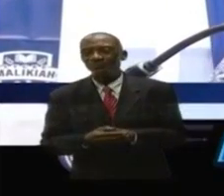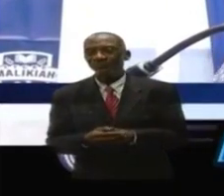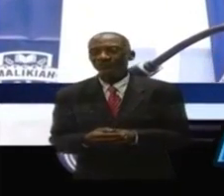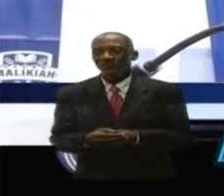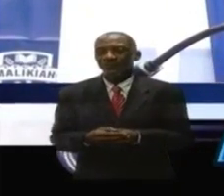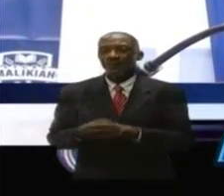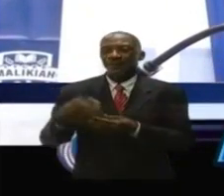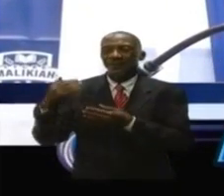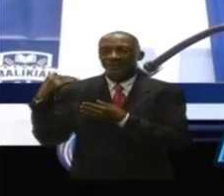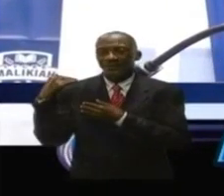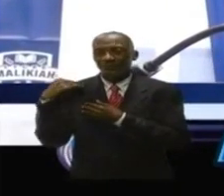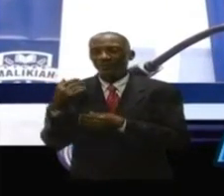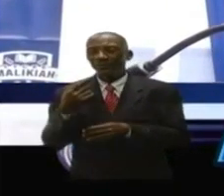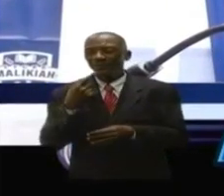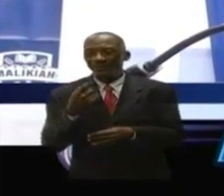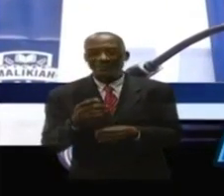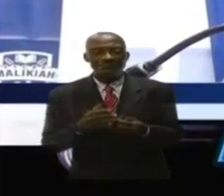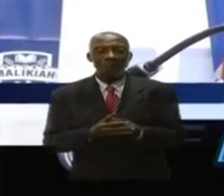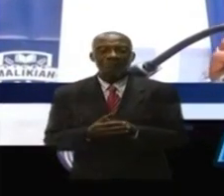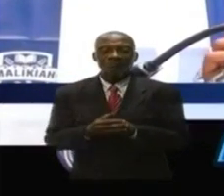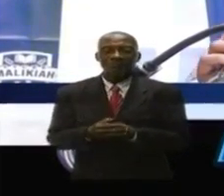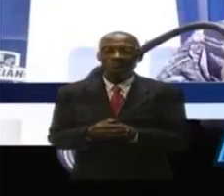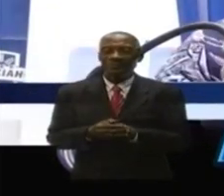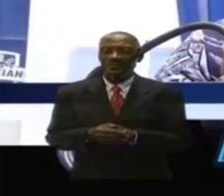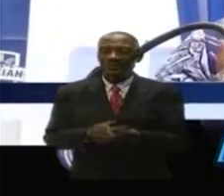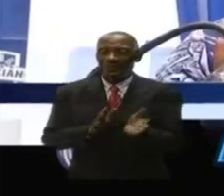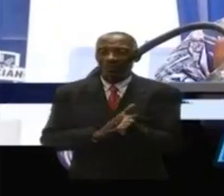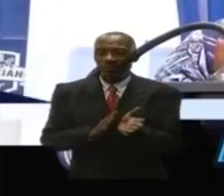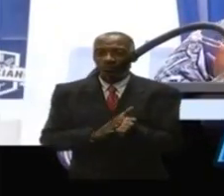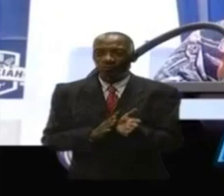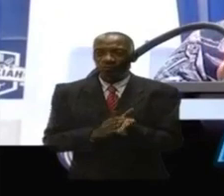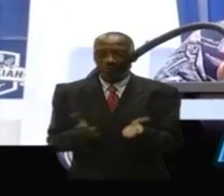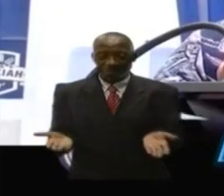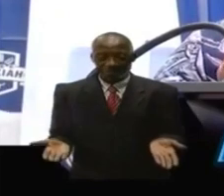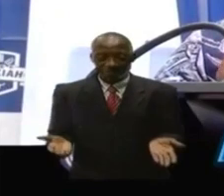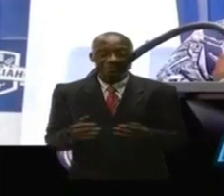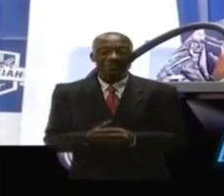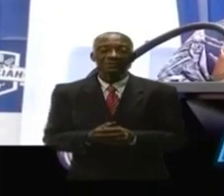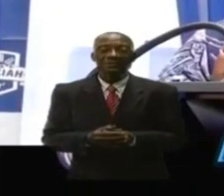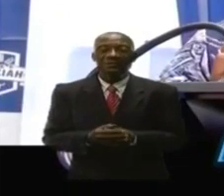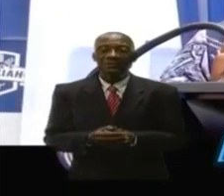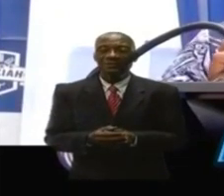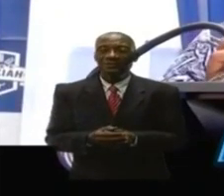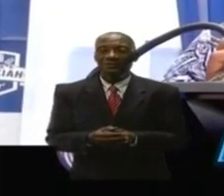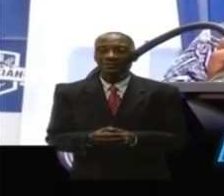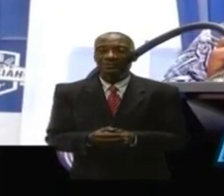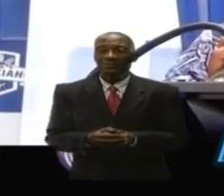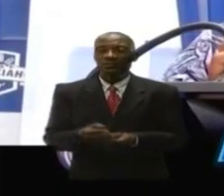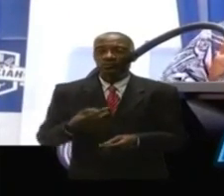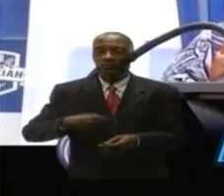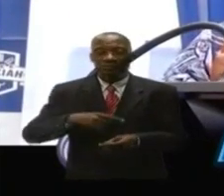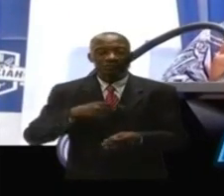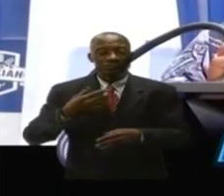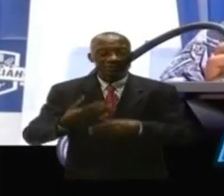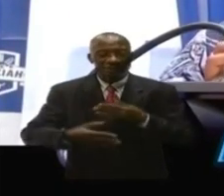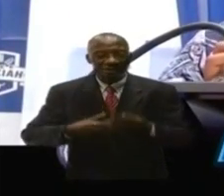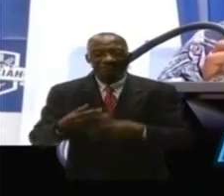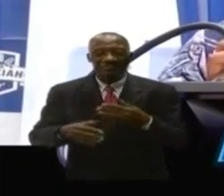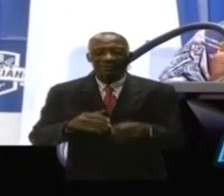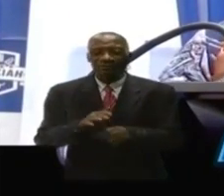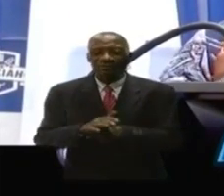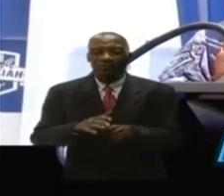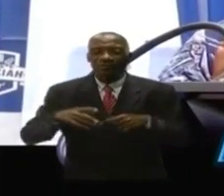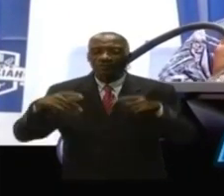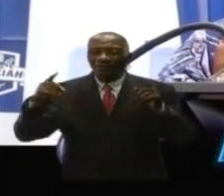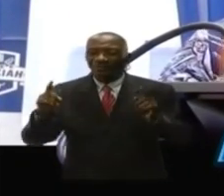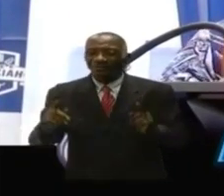bonne éducation pour nos enfants, c'est ma vision. Notre vécu ne correspond pas à nos richesses parce que nous